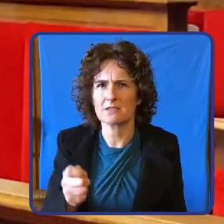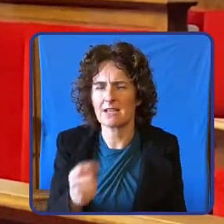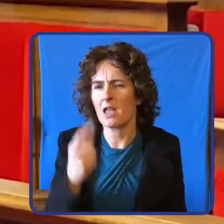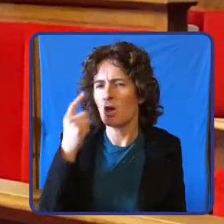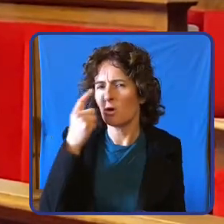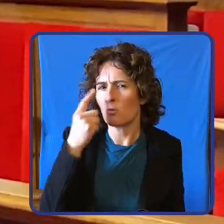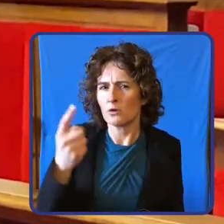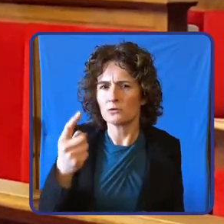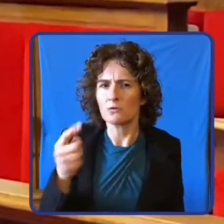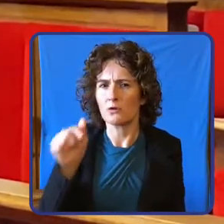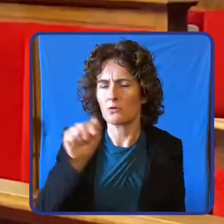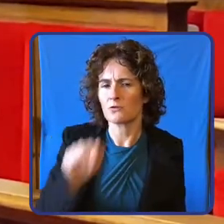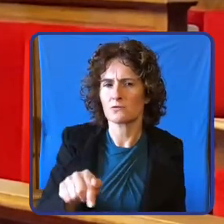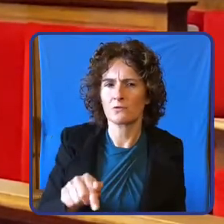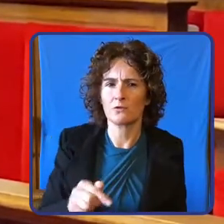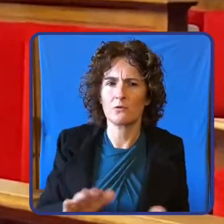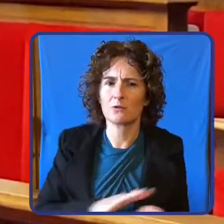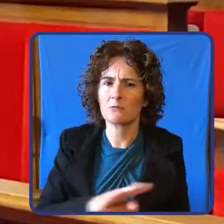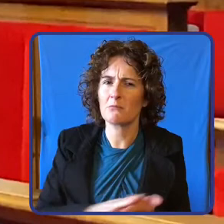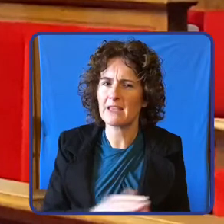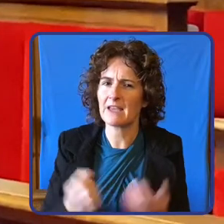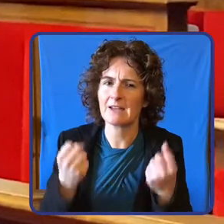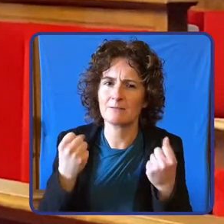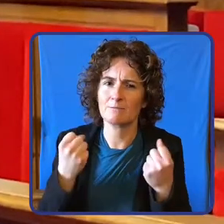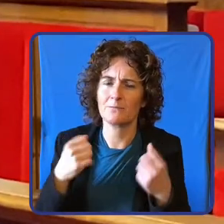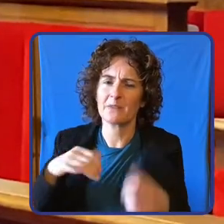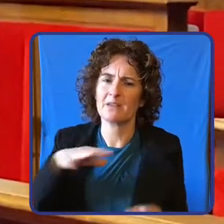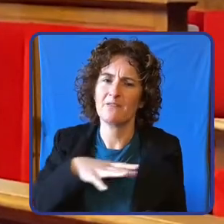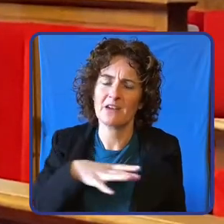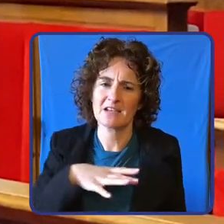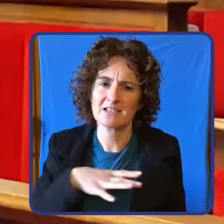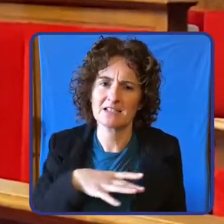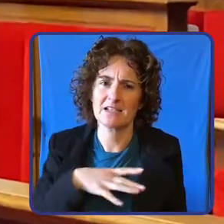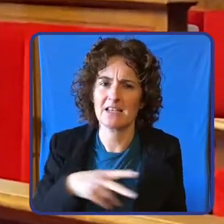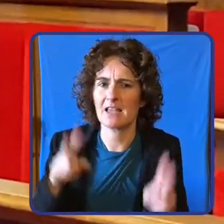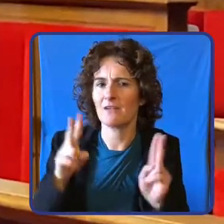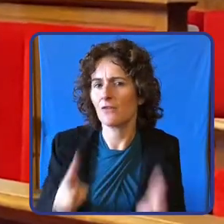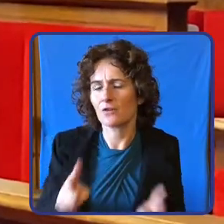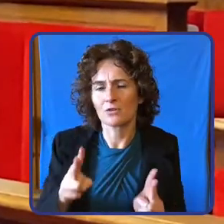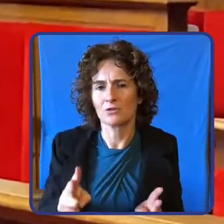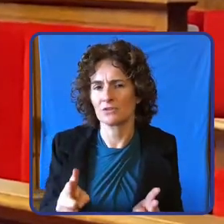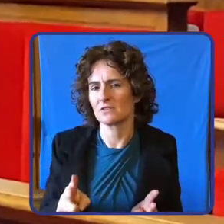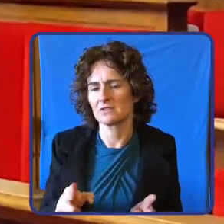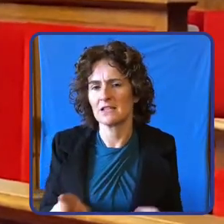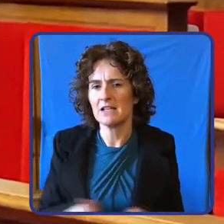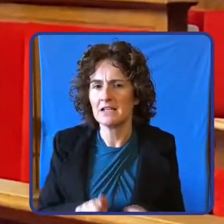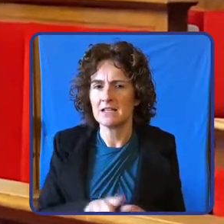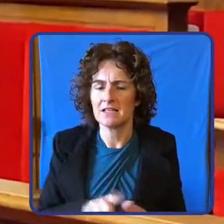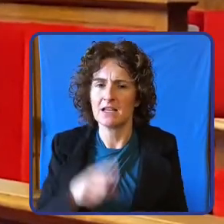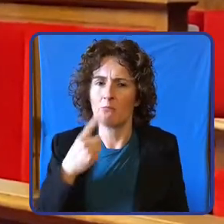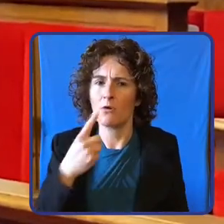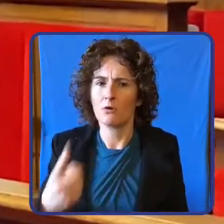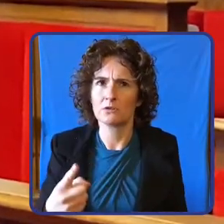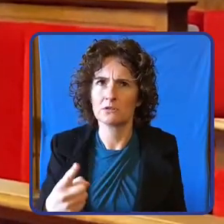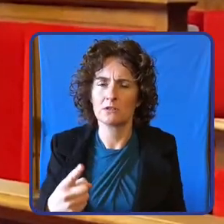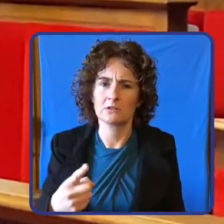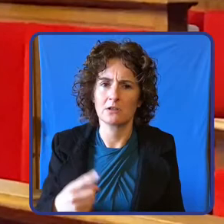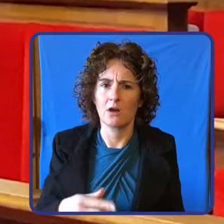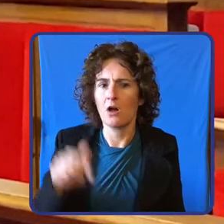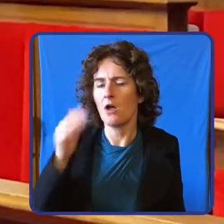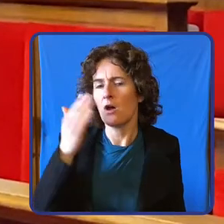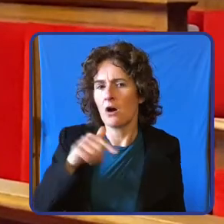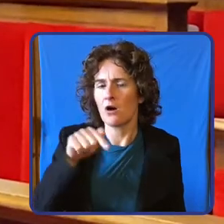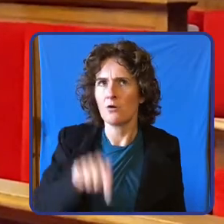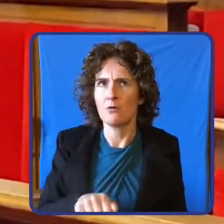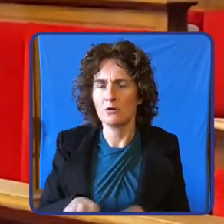egy ilyen kijelentésnek. Tehát az a szerencse, hogy önt már teljesen beáraszta mindenki, és nem veszik komolyan. De ha én egy komolyan vehető politikus lenne, ne agyisten